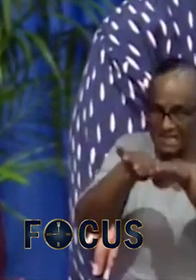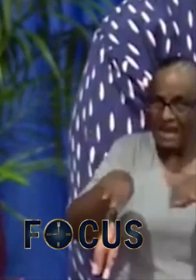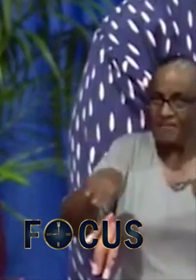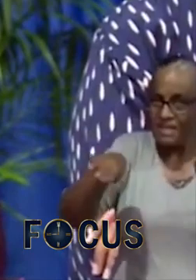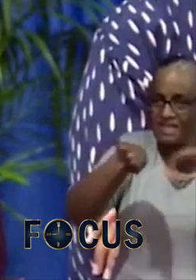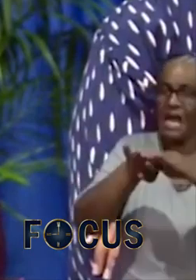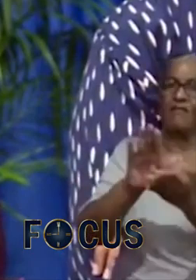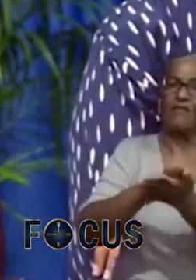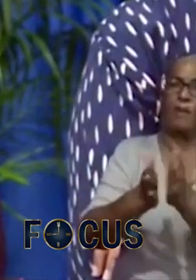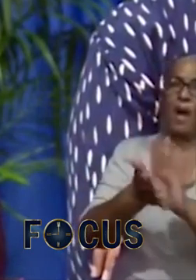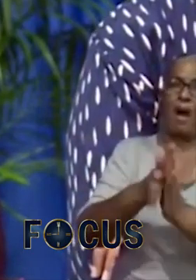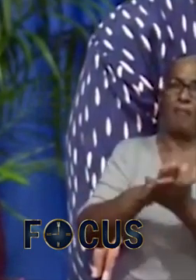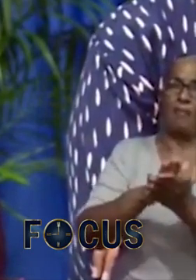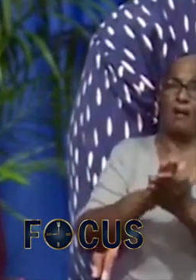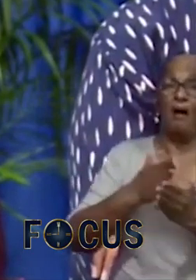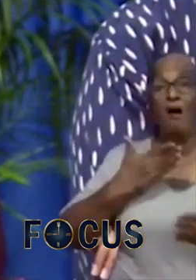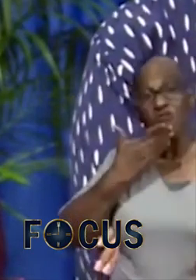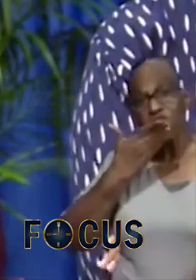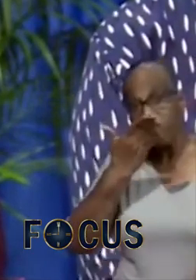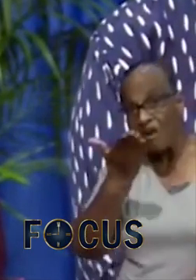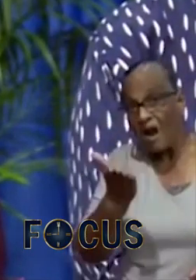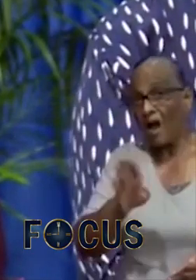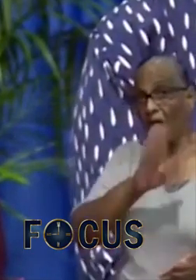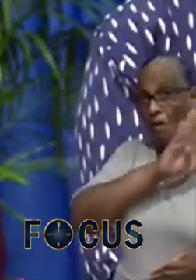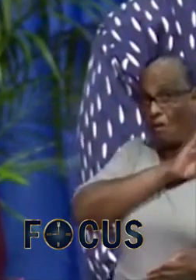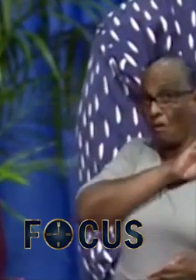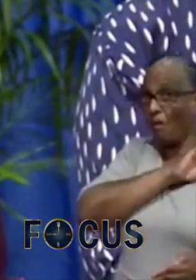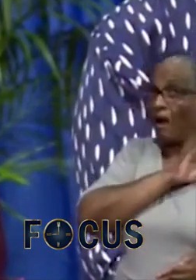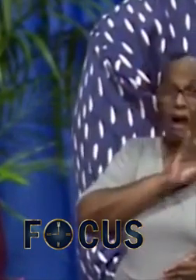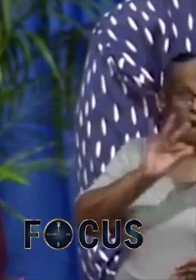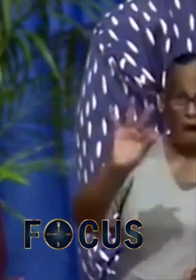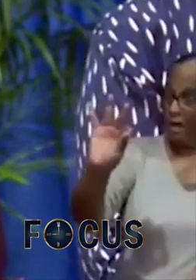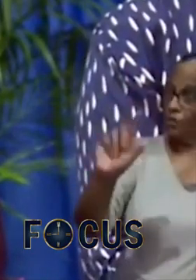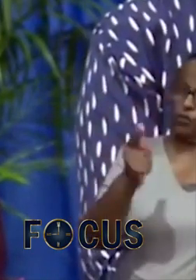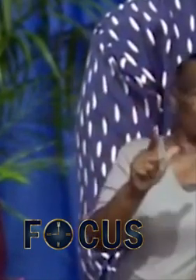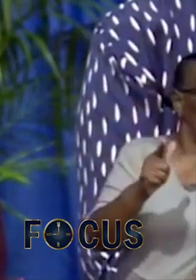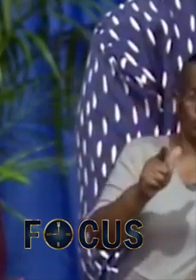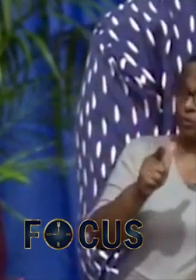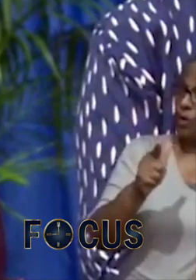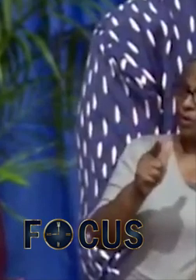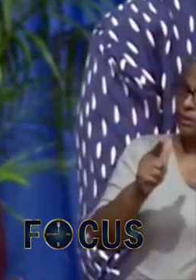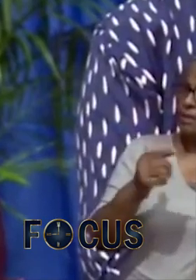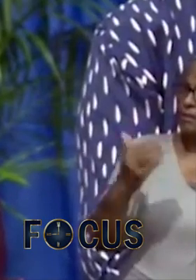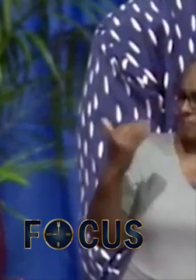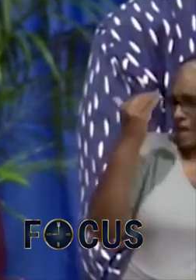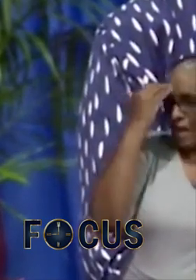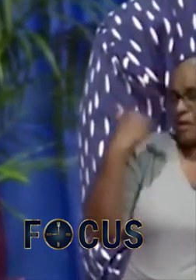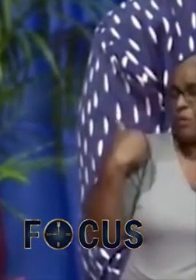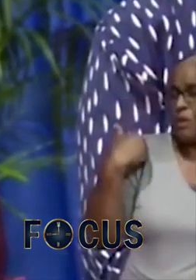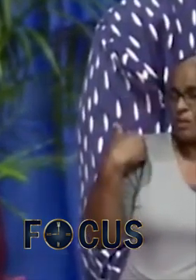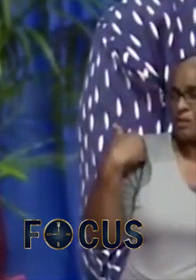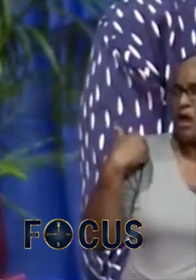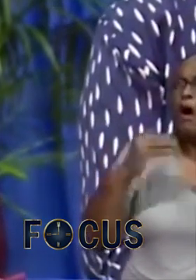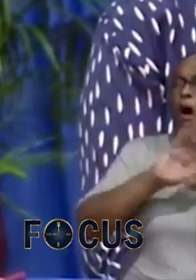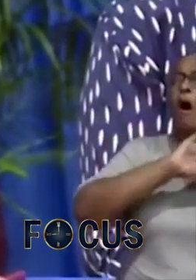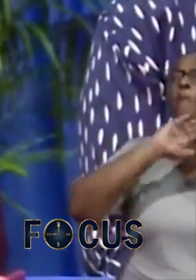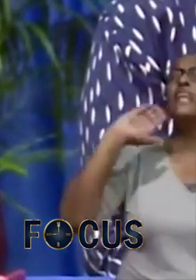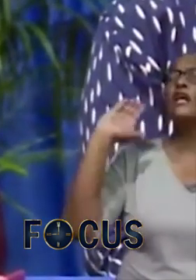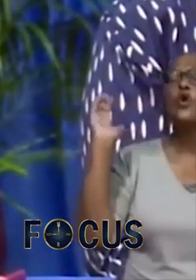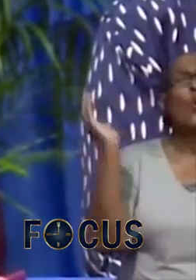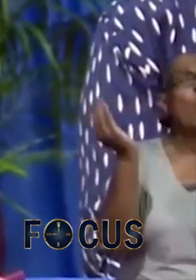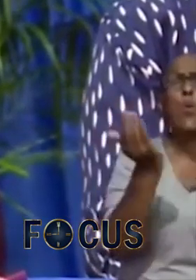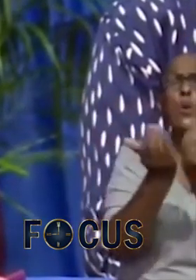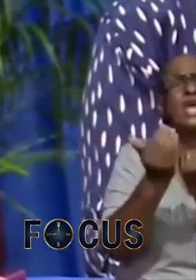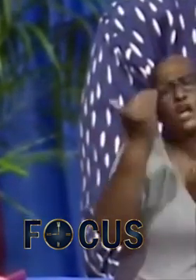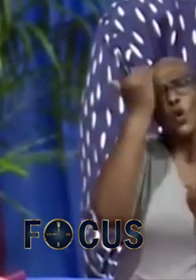de vraag is ook gesteld aan hun. Ik heb nog geen antwoord echt terug gehad, maar ik weet waarom ook niet. Omdat het wereldwijd zelf nog